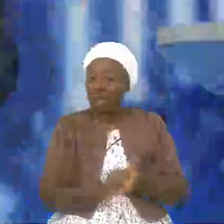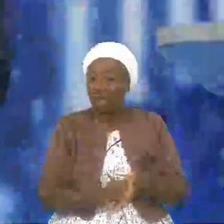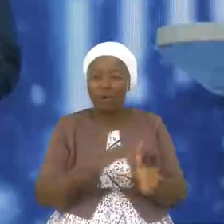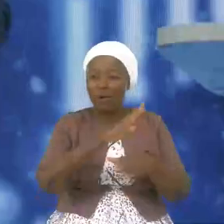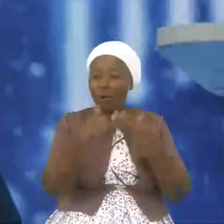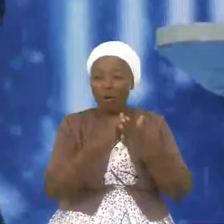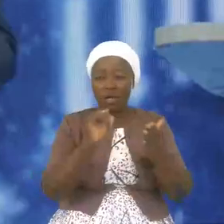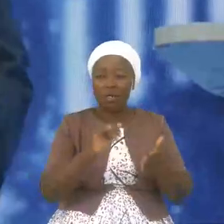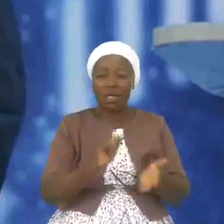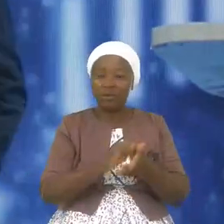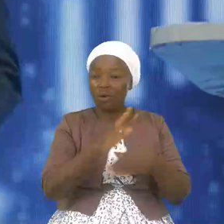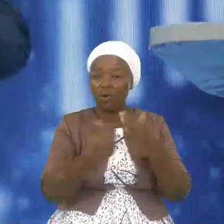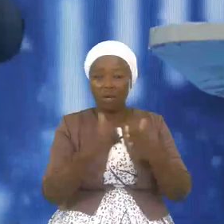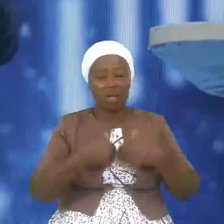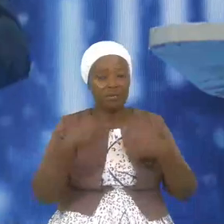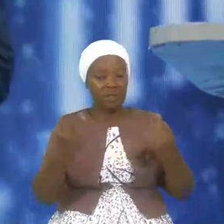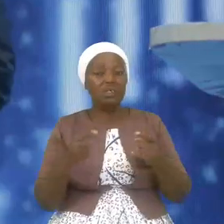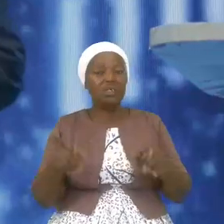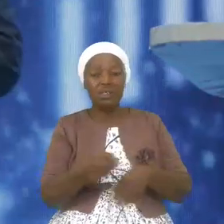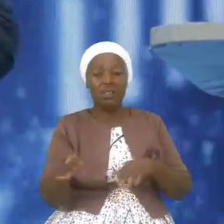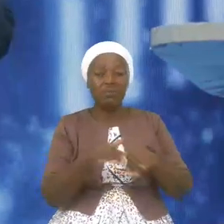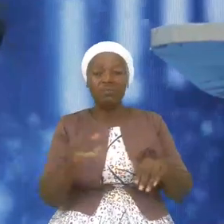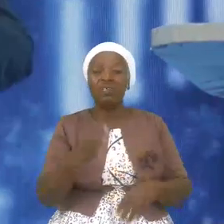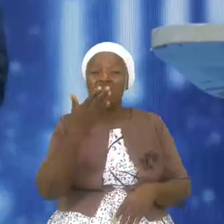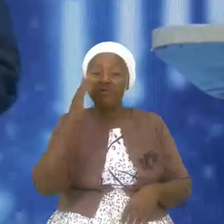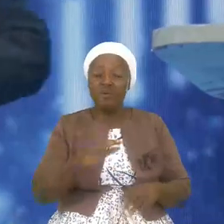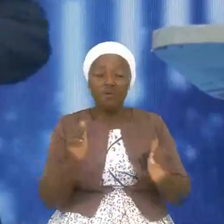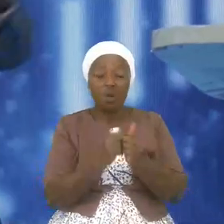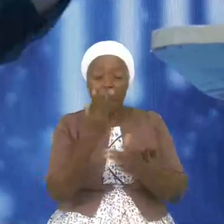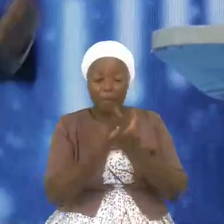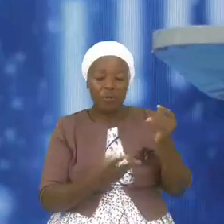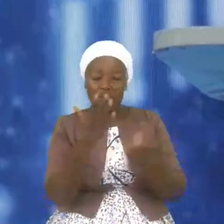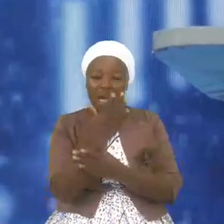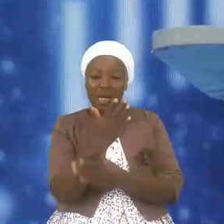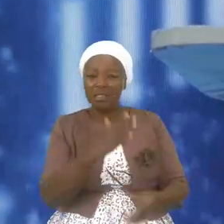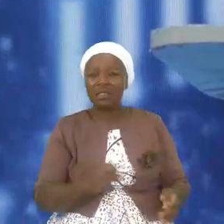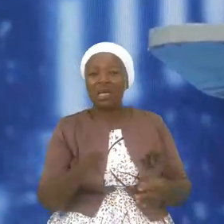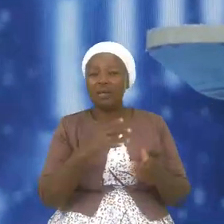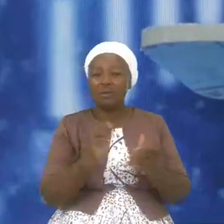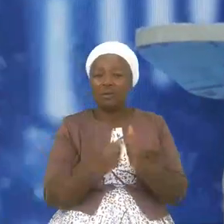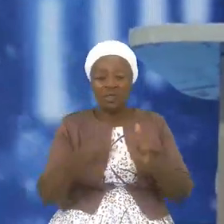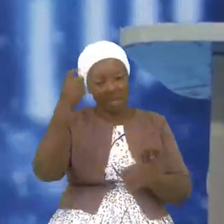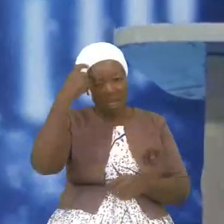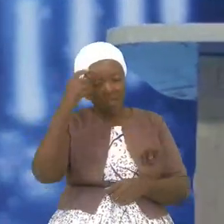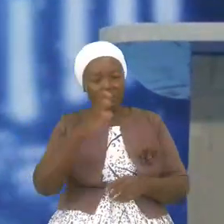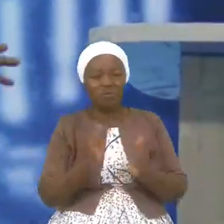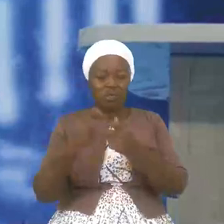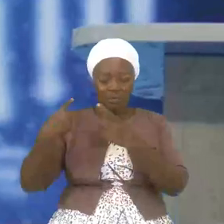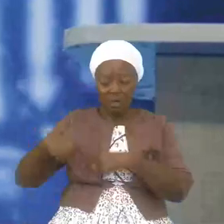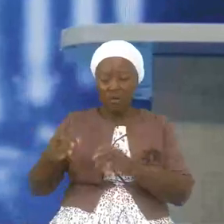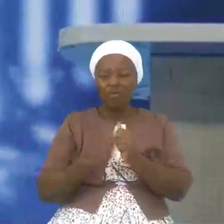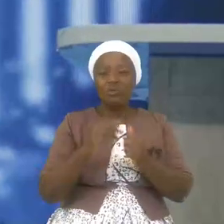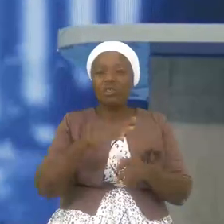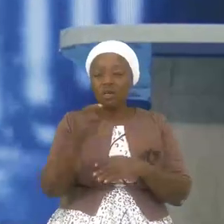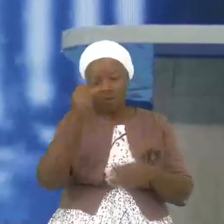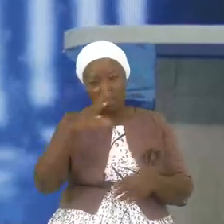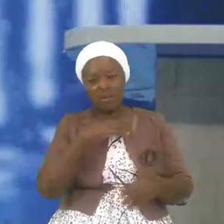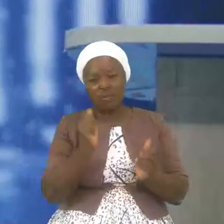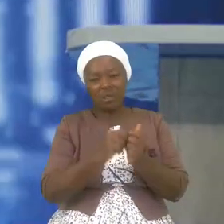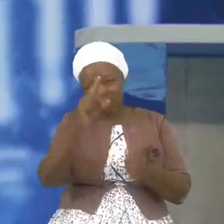Non seulement que tous ont péché, ils pratiquent le mal des deux mains, avec leur cœur, avec leur esprit, avec leur compréhension, avec